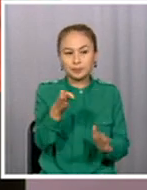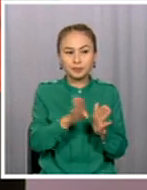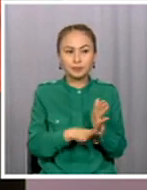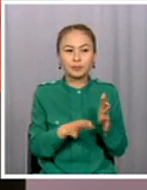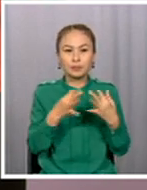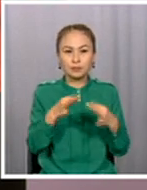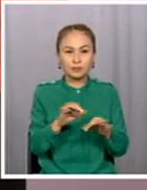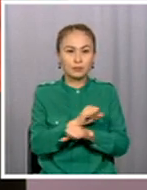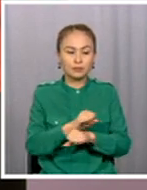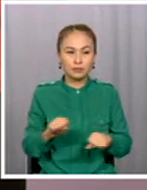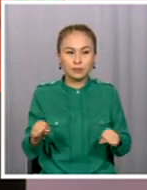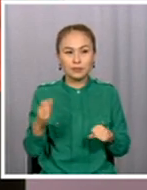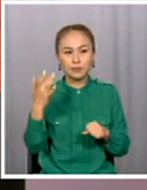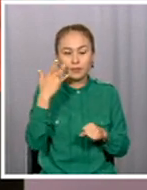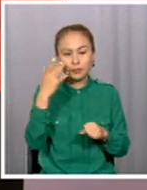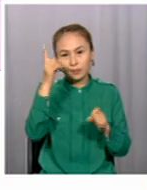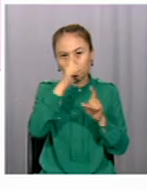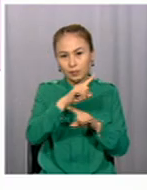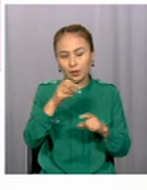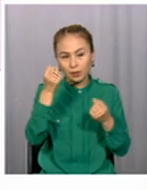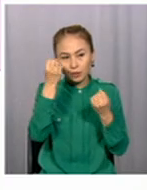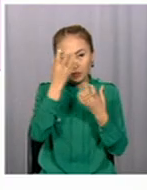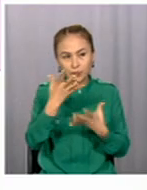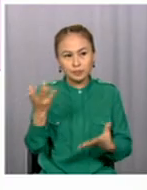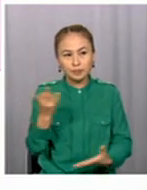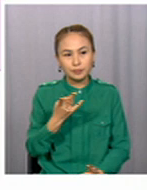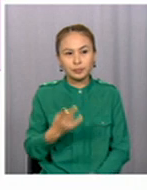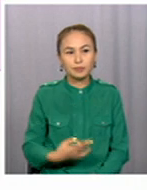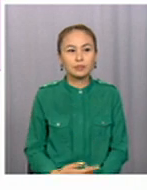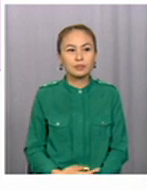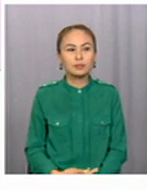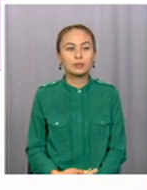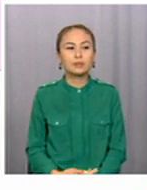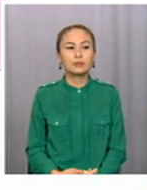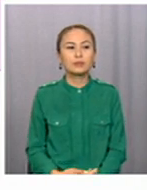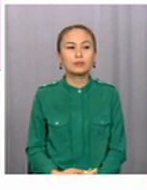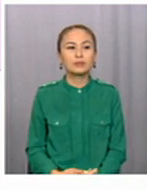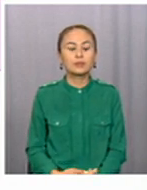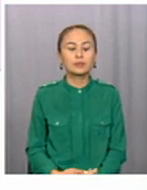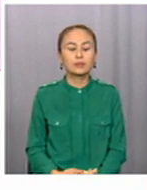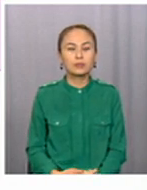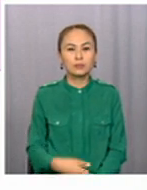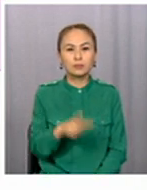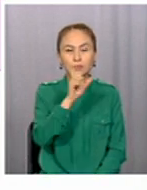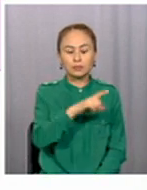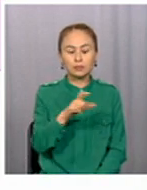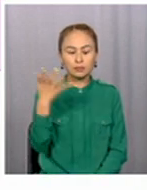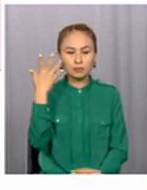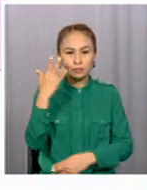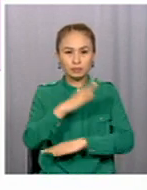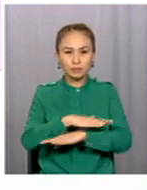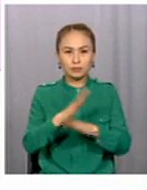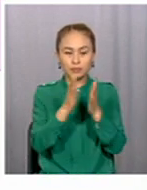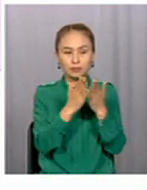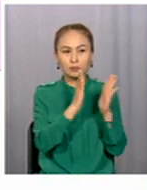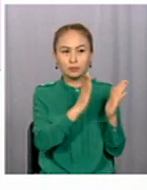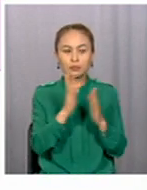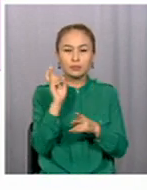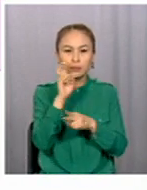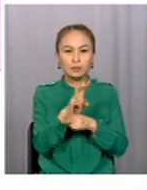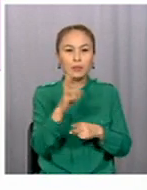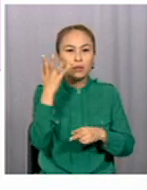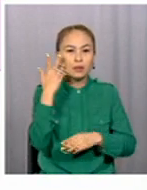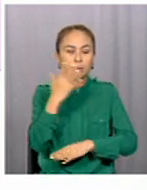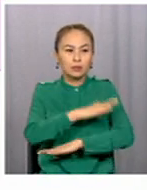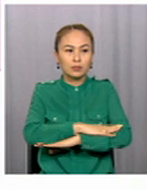алмаңдар, әдепті болыңдар. Келесі тапсырма. Адам кітапханаға барғанда өзін-өзі қалай ұстау